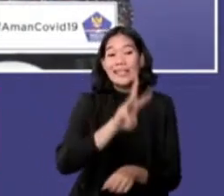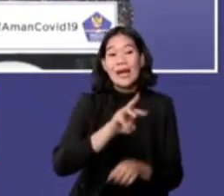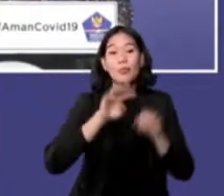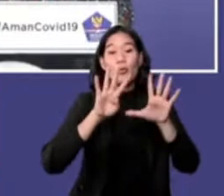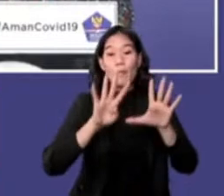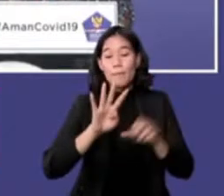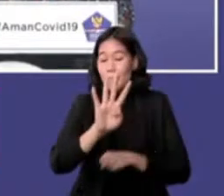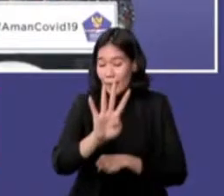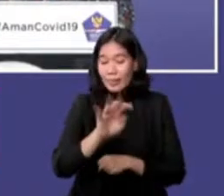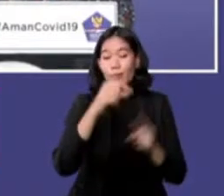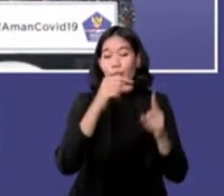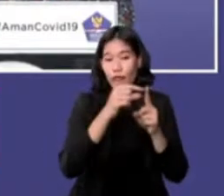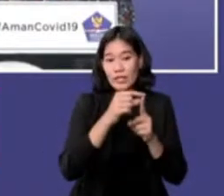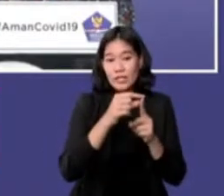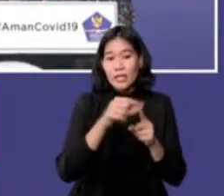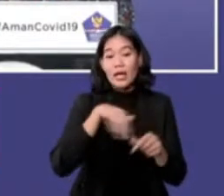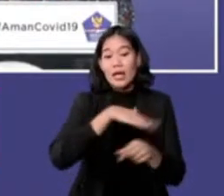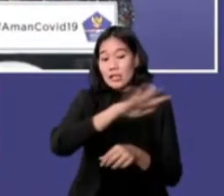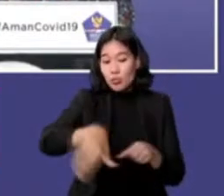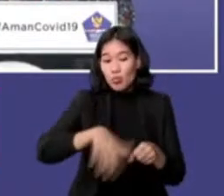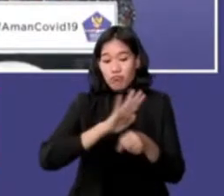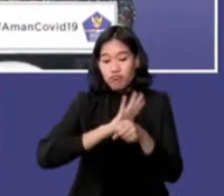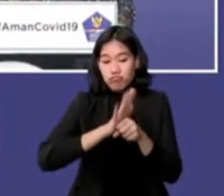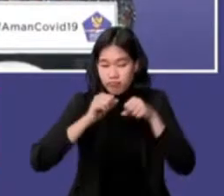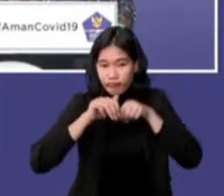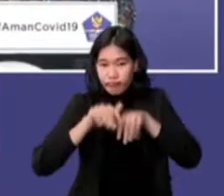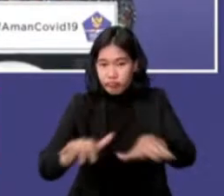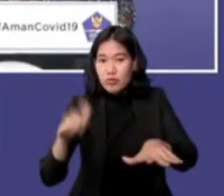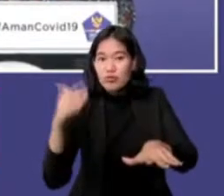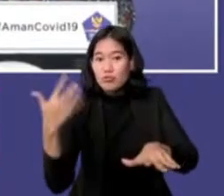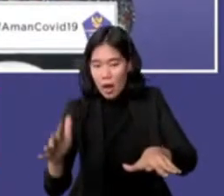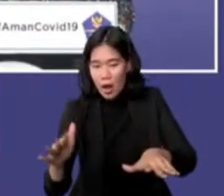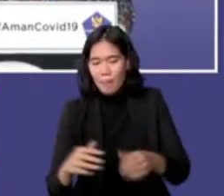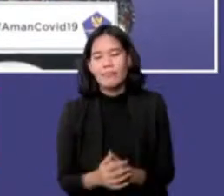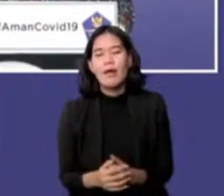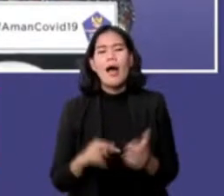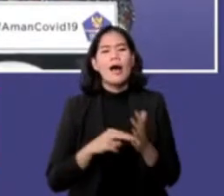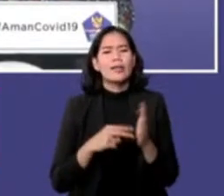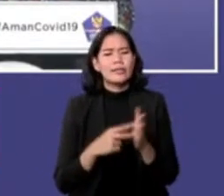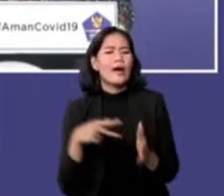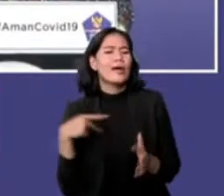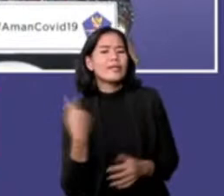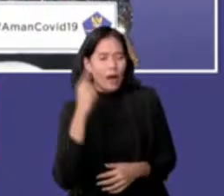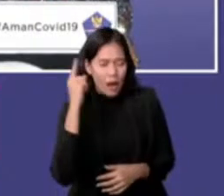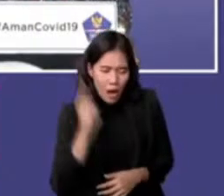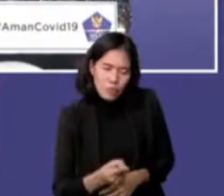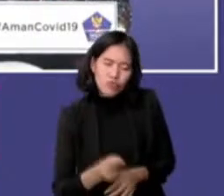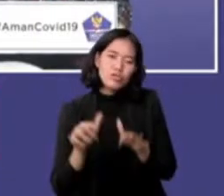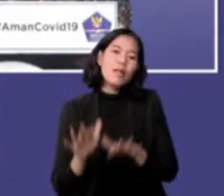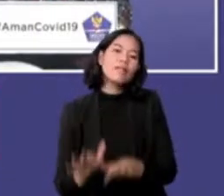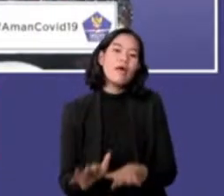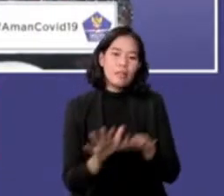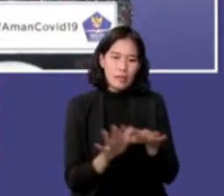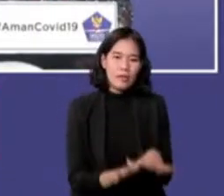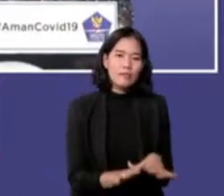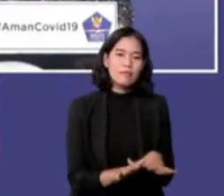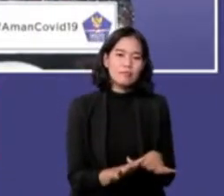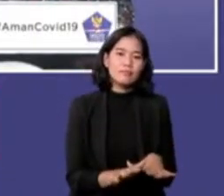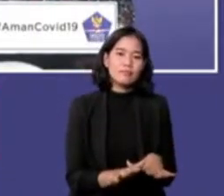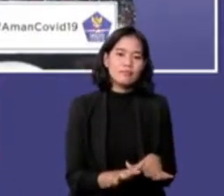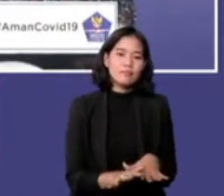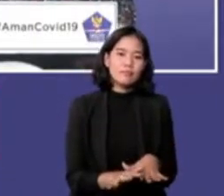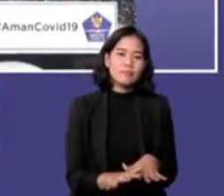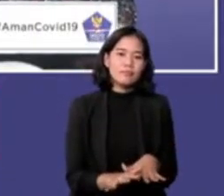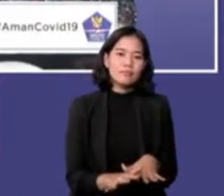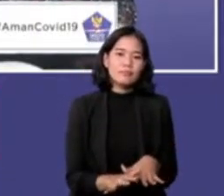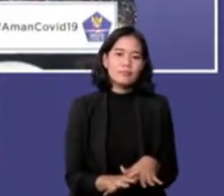kita telah terdampak COVID-19. Oleh karena itu, kehati-hatian kita mutlak harus kita lakukan,